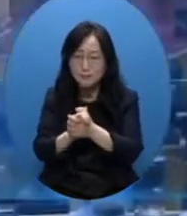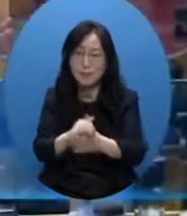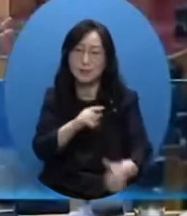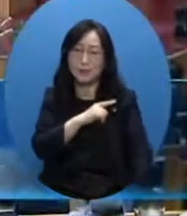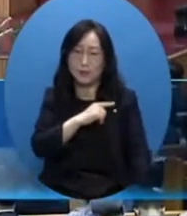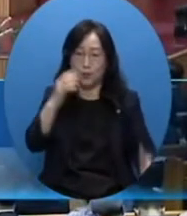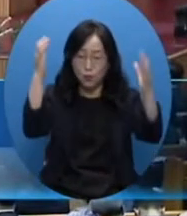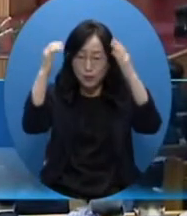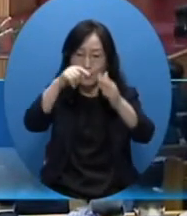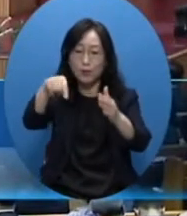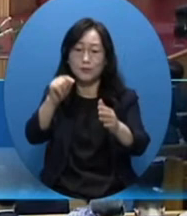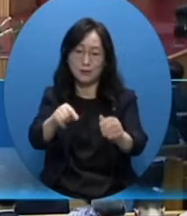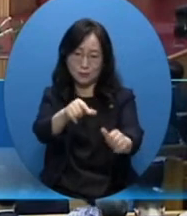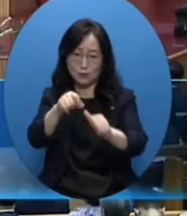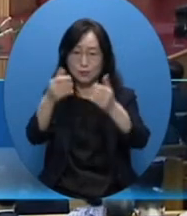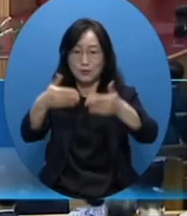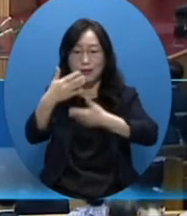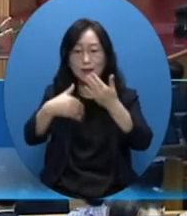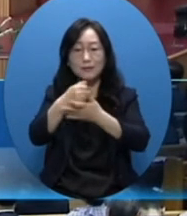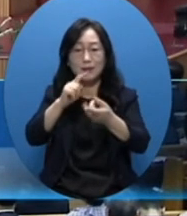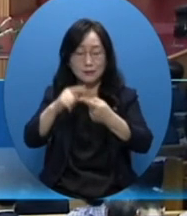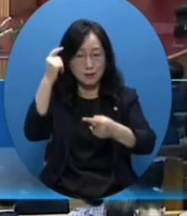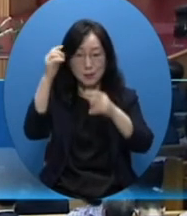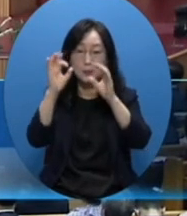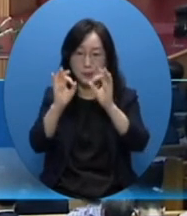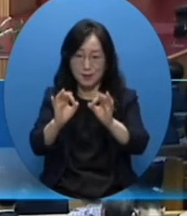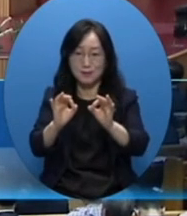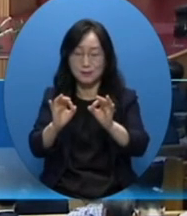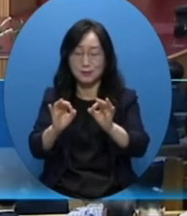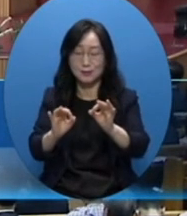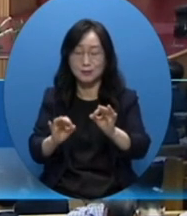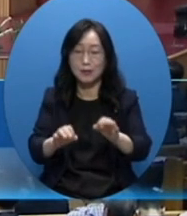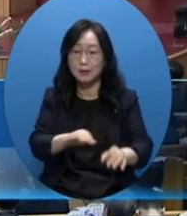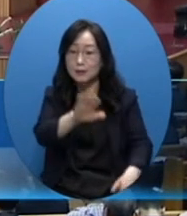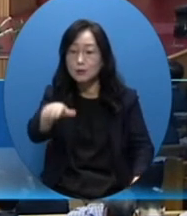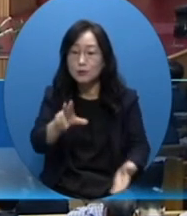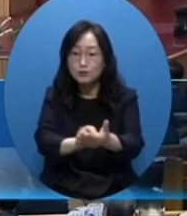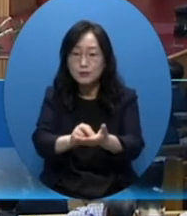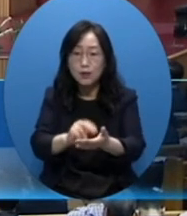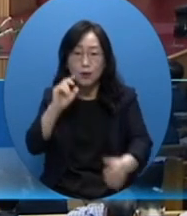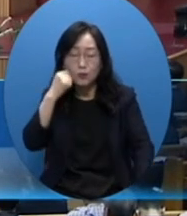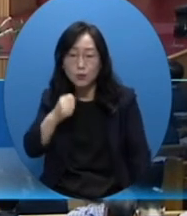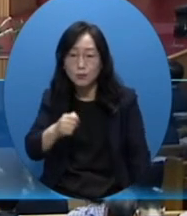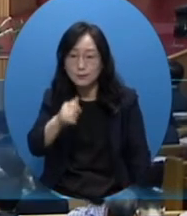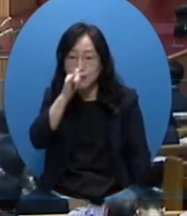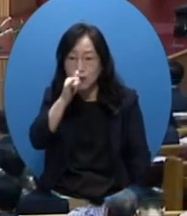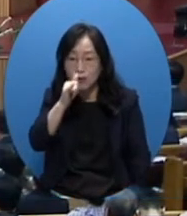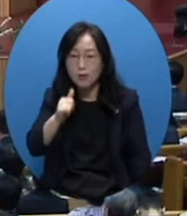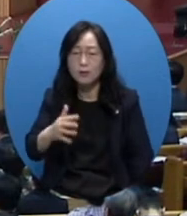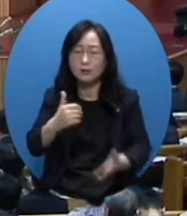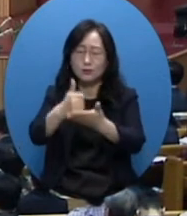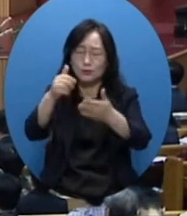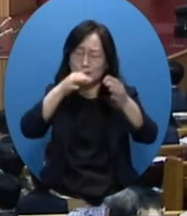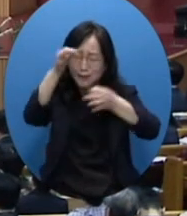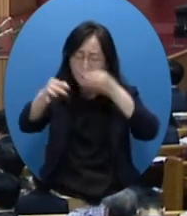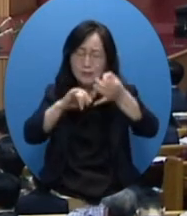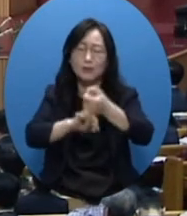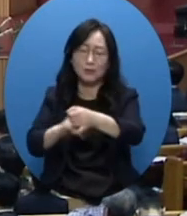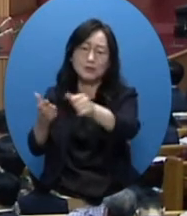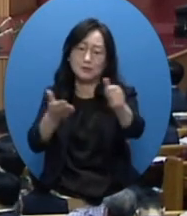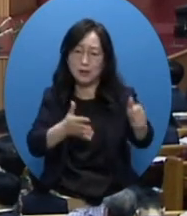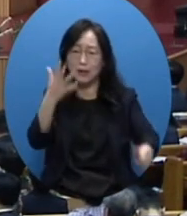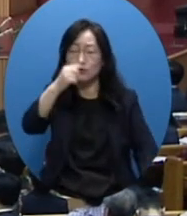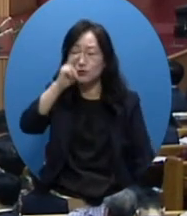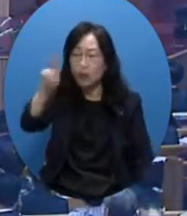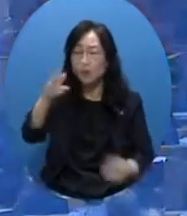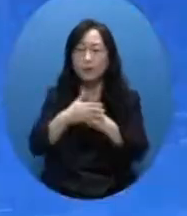가운데 건져주시는 우리 하나님에 대해서 생각해 보기 원합니다. 문제가 있을 때, 어려움이 있을 때 우리는 주님 앞에 부르짖어야 되는 것입니다. 주여